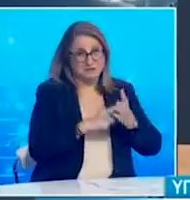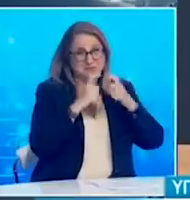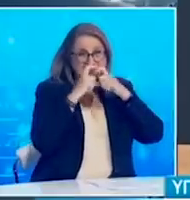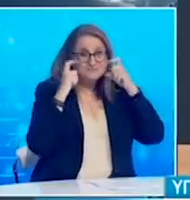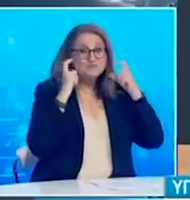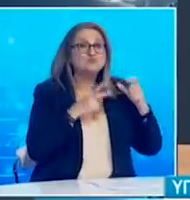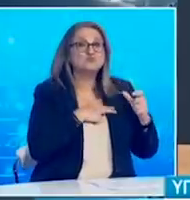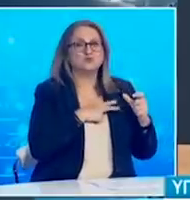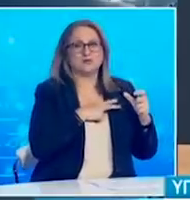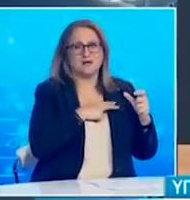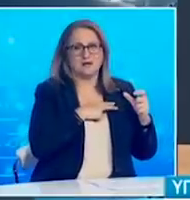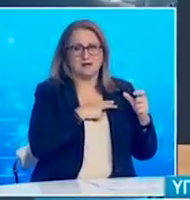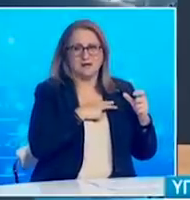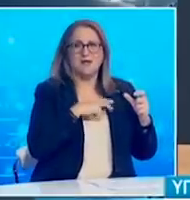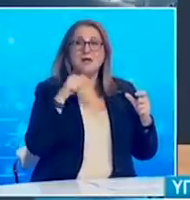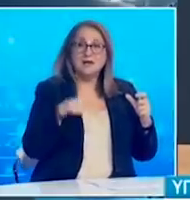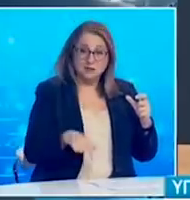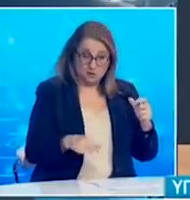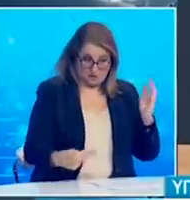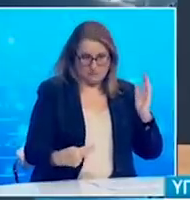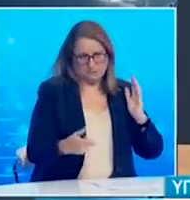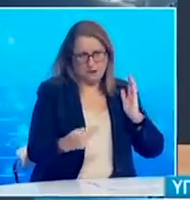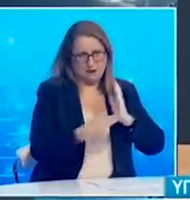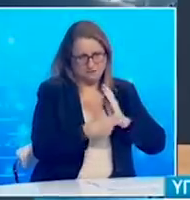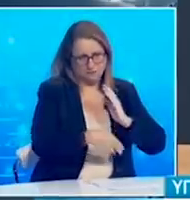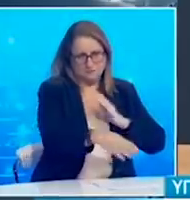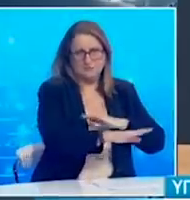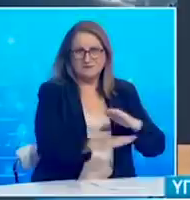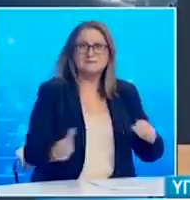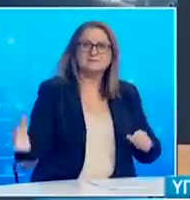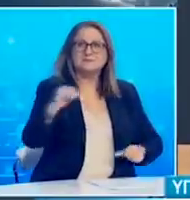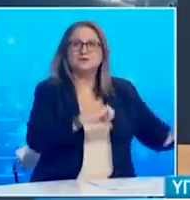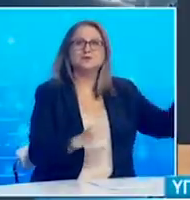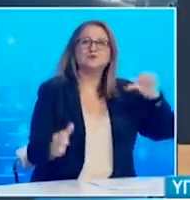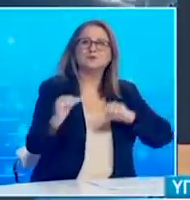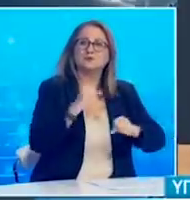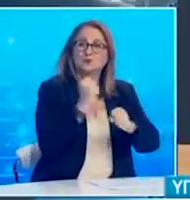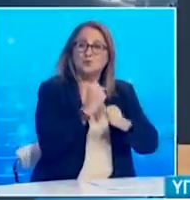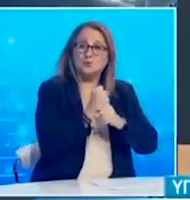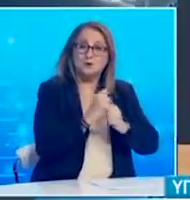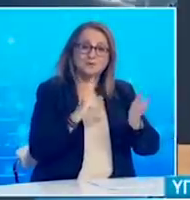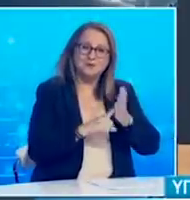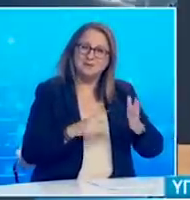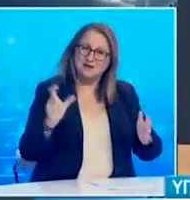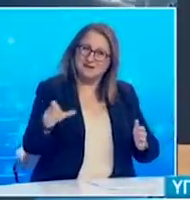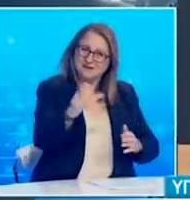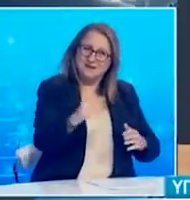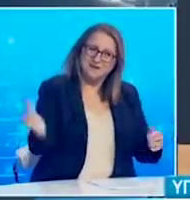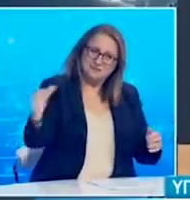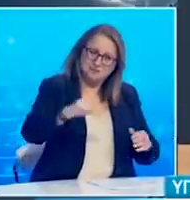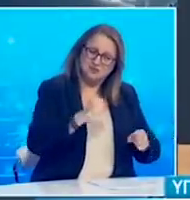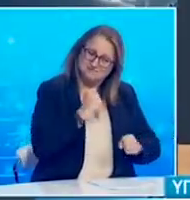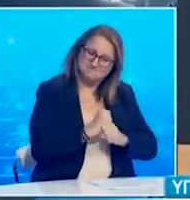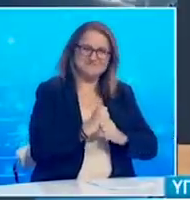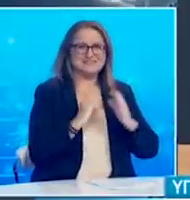περίοδο η επάνωδος από τις διακοπές να ακολουθείται από λελογισμένο αυτοπεριορισμό και ελαχιστοποίηση των κοινωνικών επαφών για ένα εύλογο